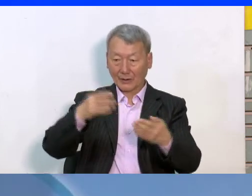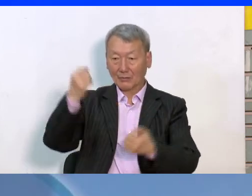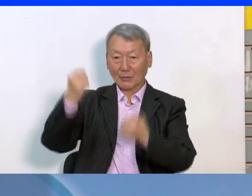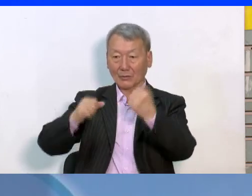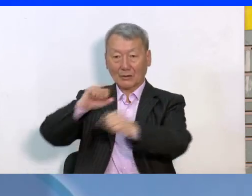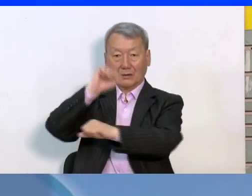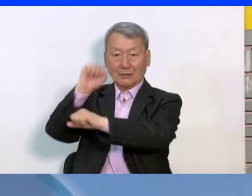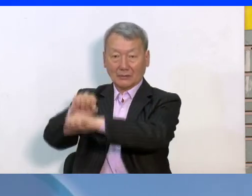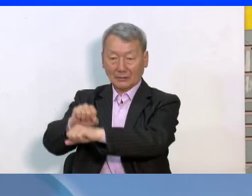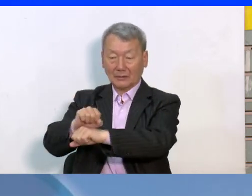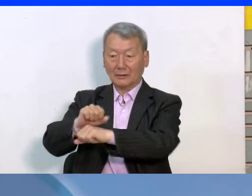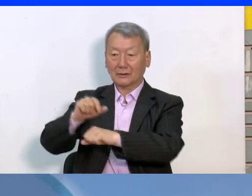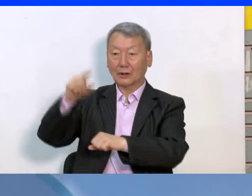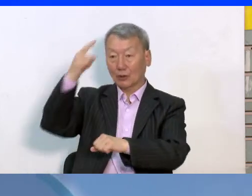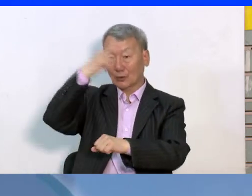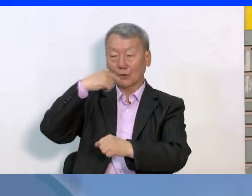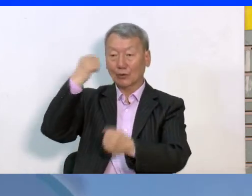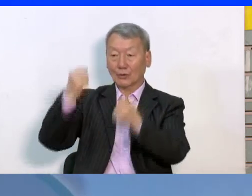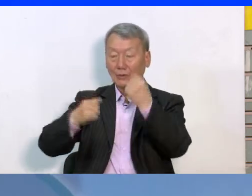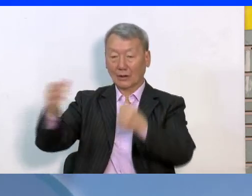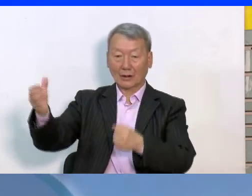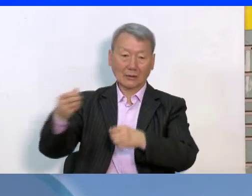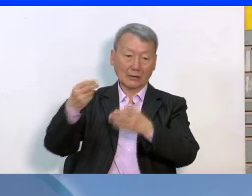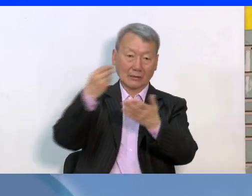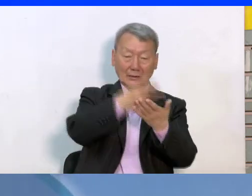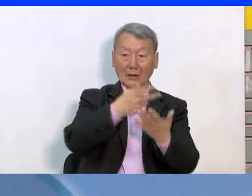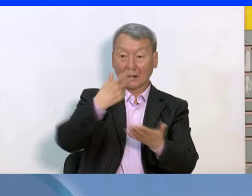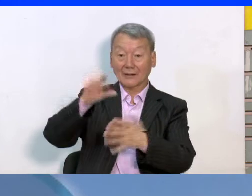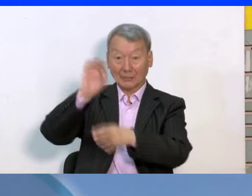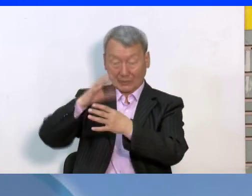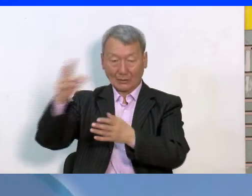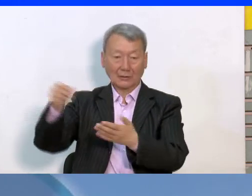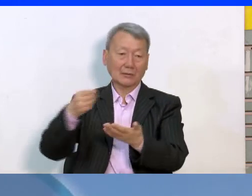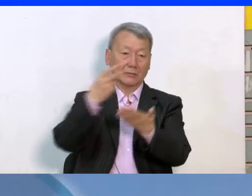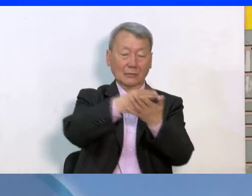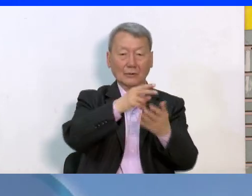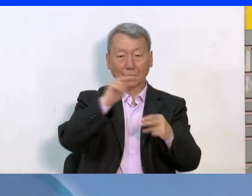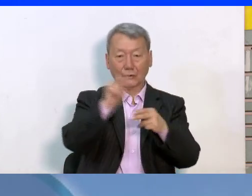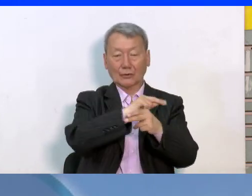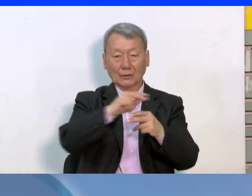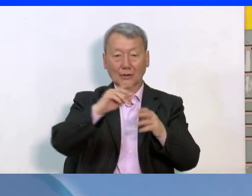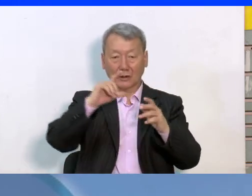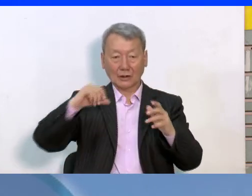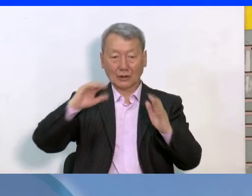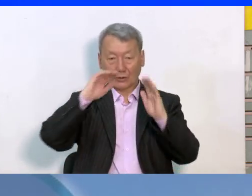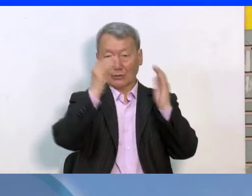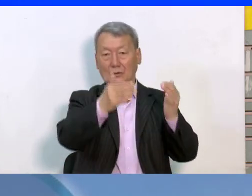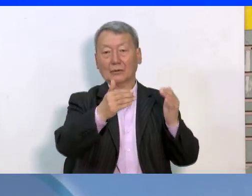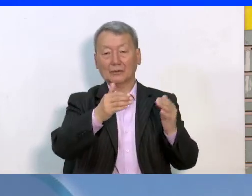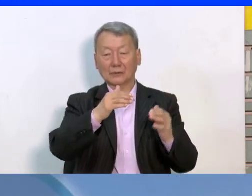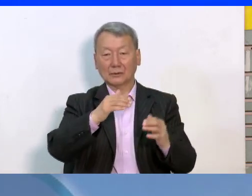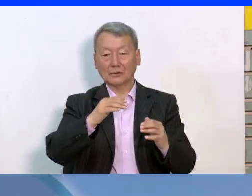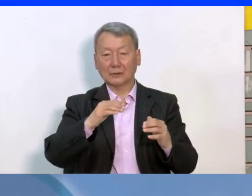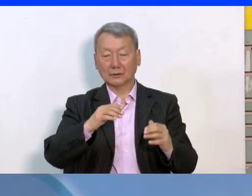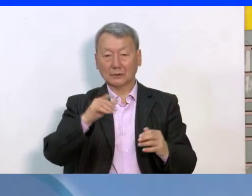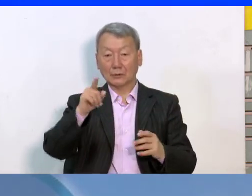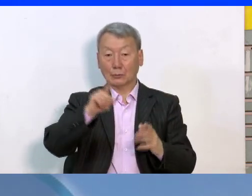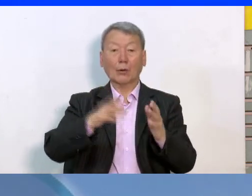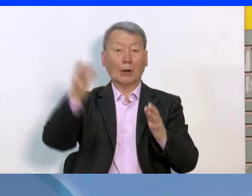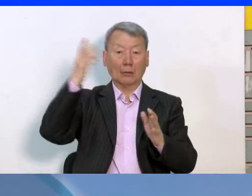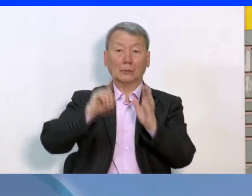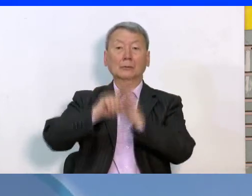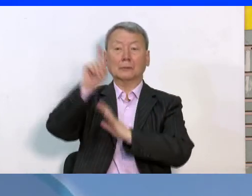автоунаасын токтотуп, өзүн айдоочуларды түз эле алып барып жаткырып атабыз да изоляцияга. bu mesele başında